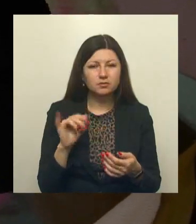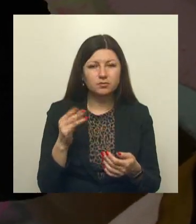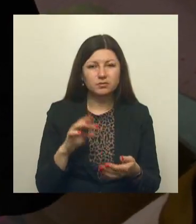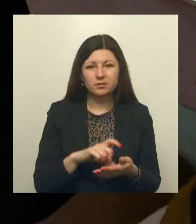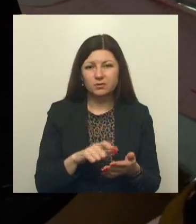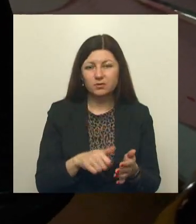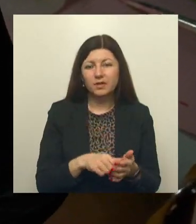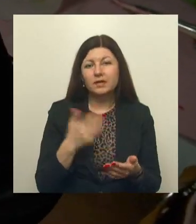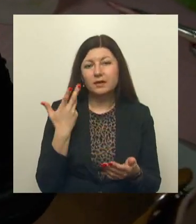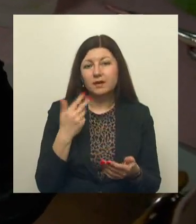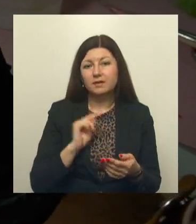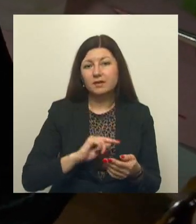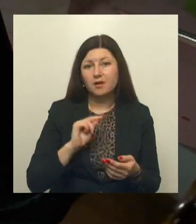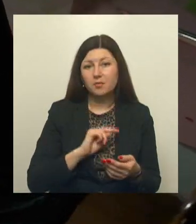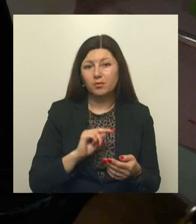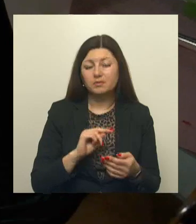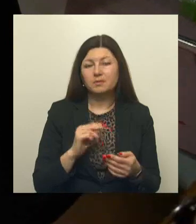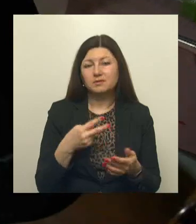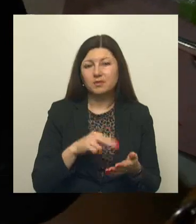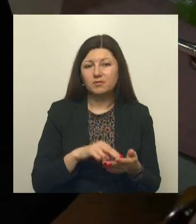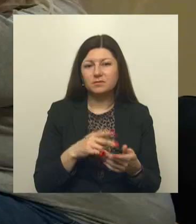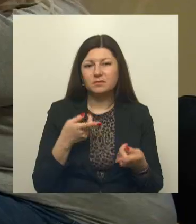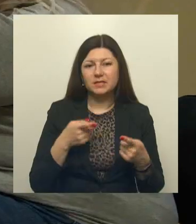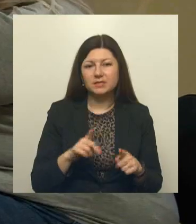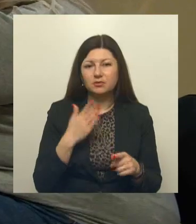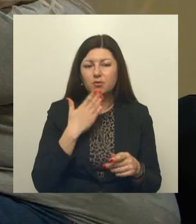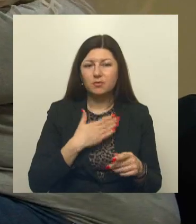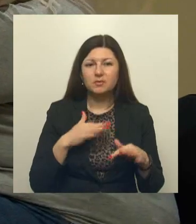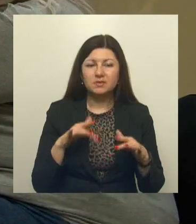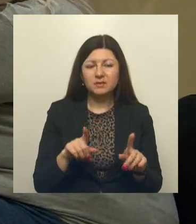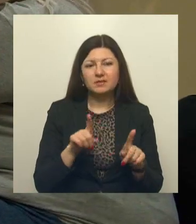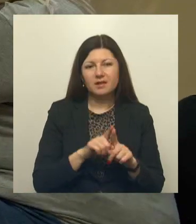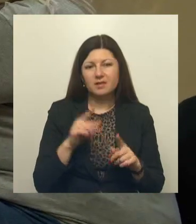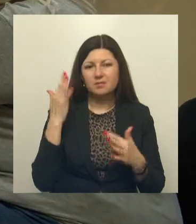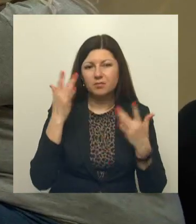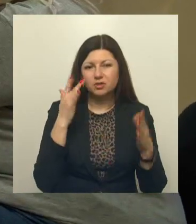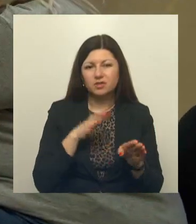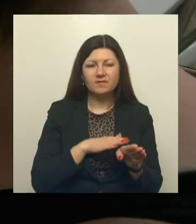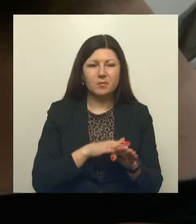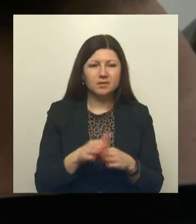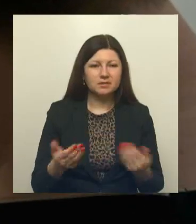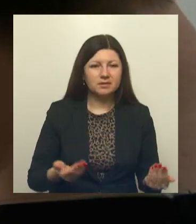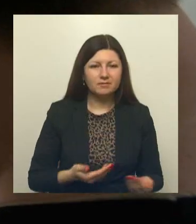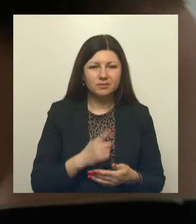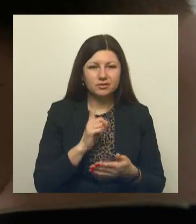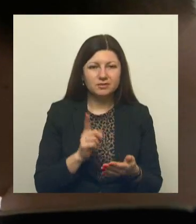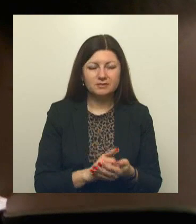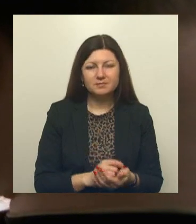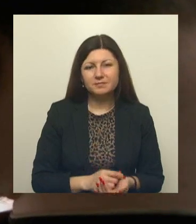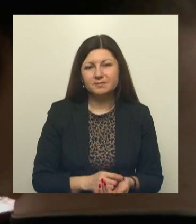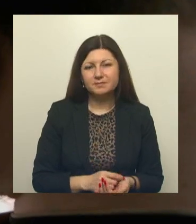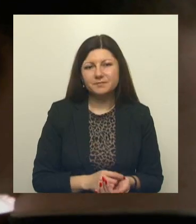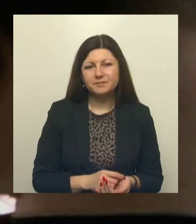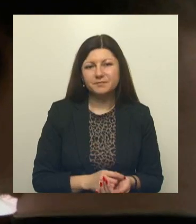работа становится по-настоящему любимым делом, такие мечты точно воплотятся в жизнь. Светлана Гмыря, Денис Копыч. Такой день на